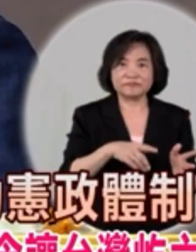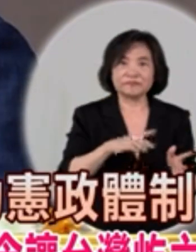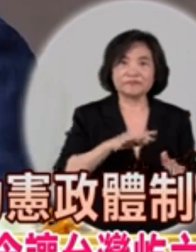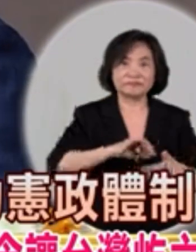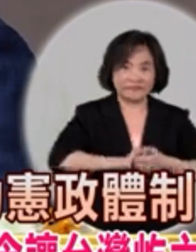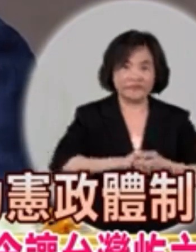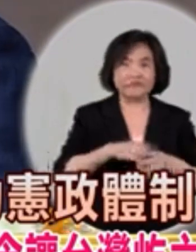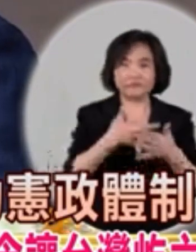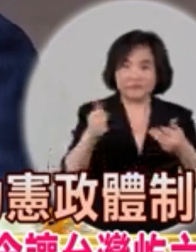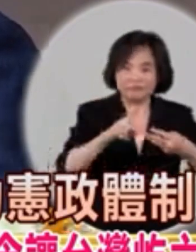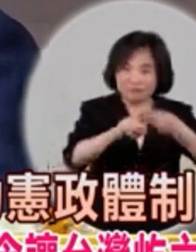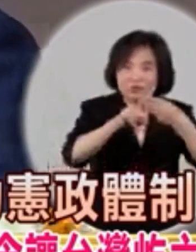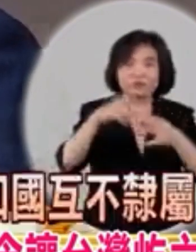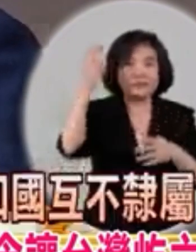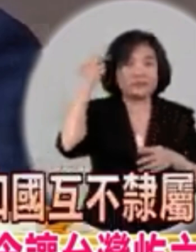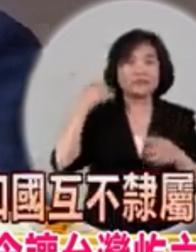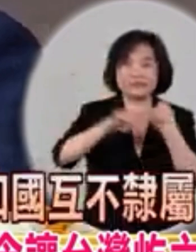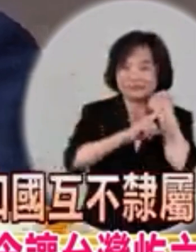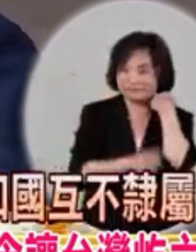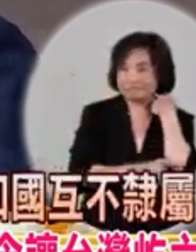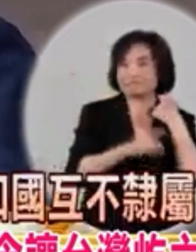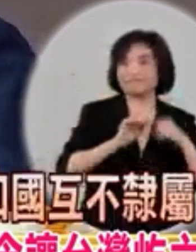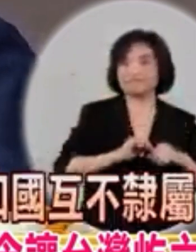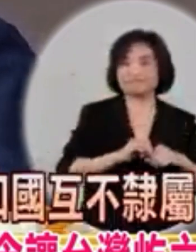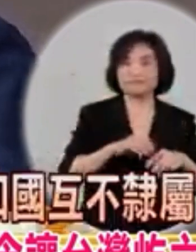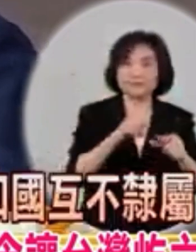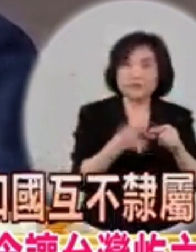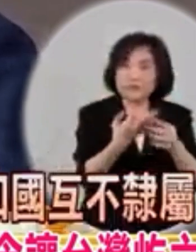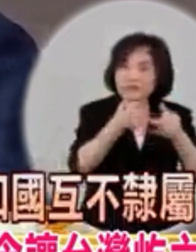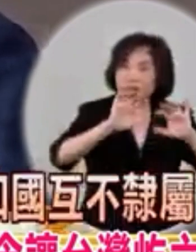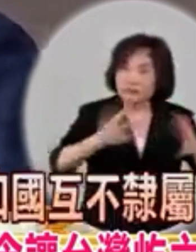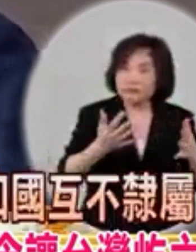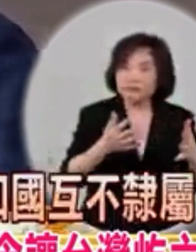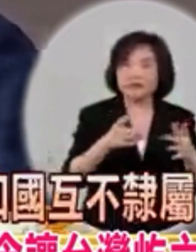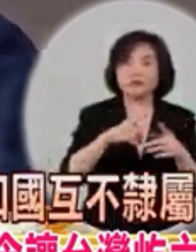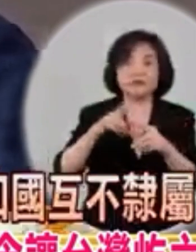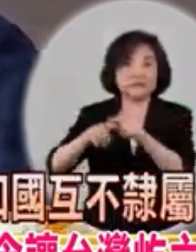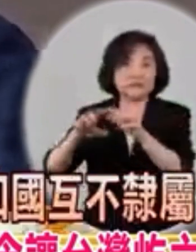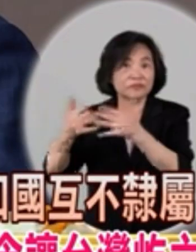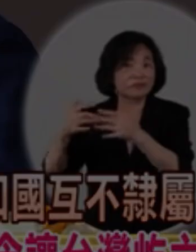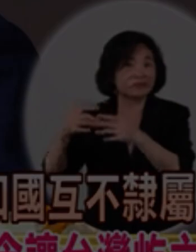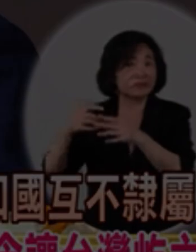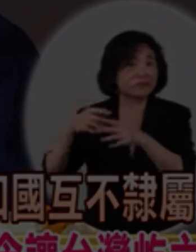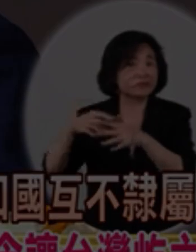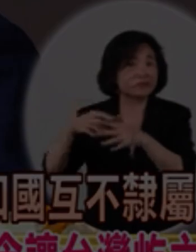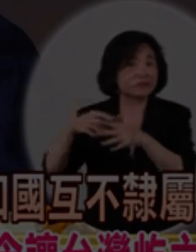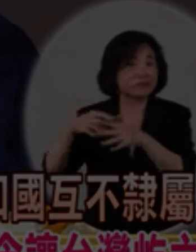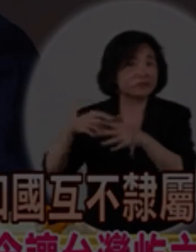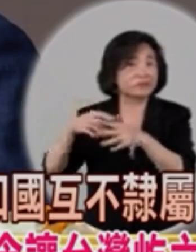制，坚持中华民国与中华人民共和国。